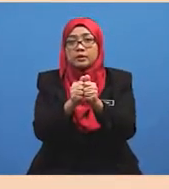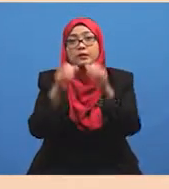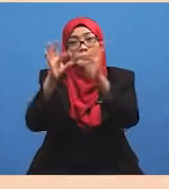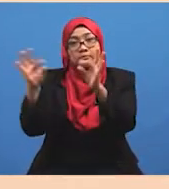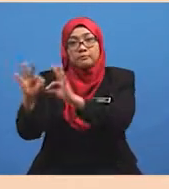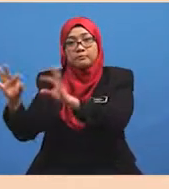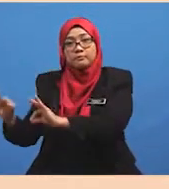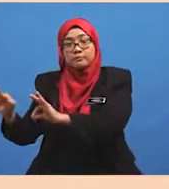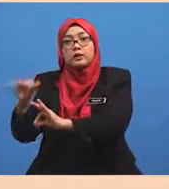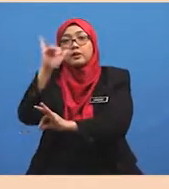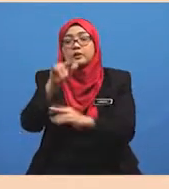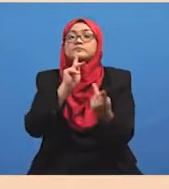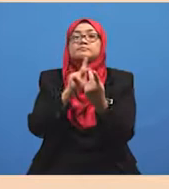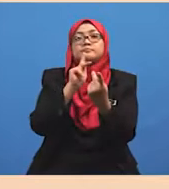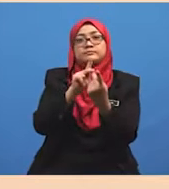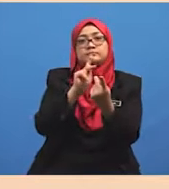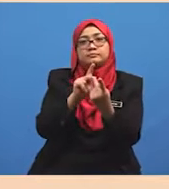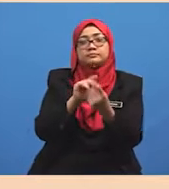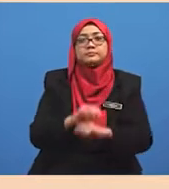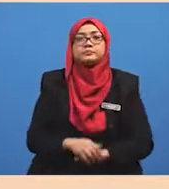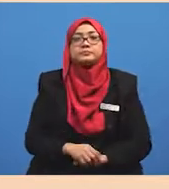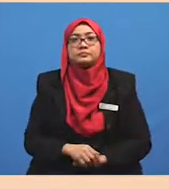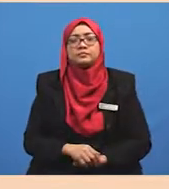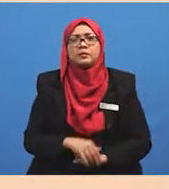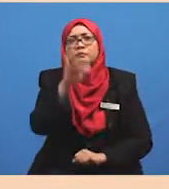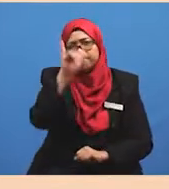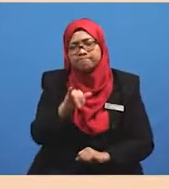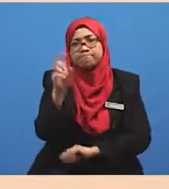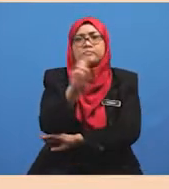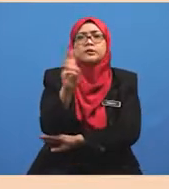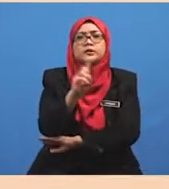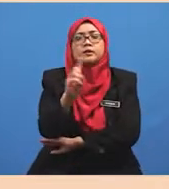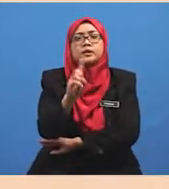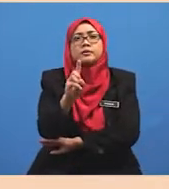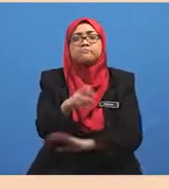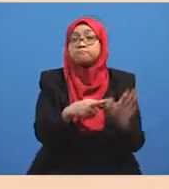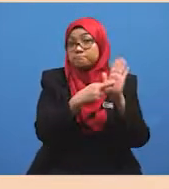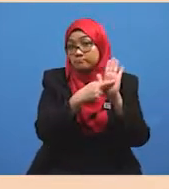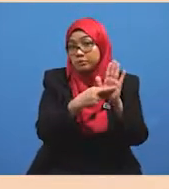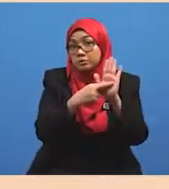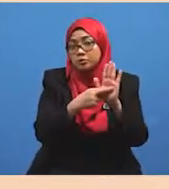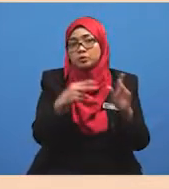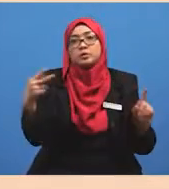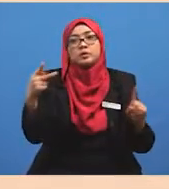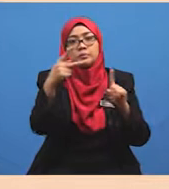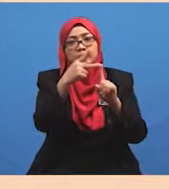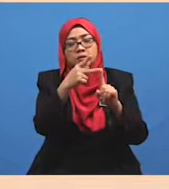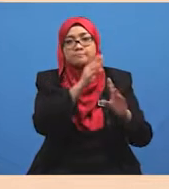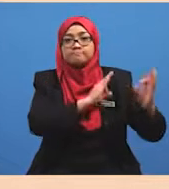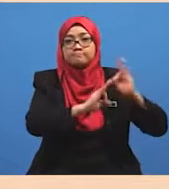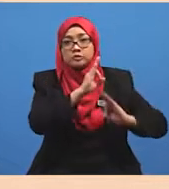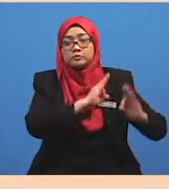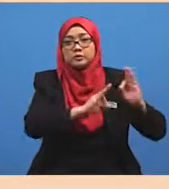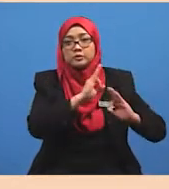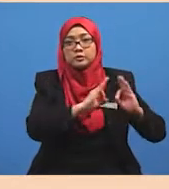sesuai yang menegang merujuk kepada sifat